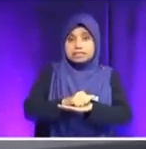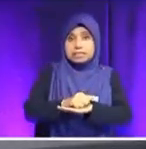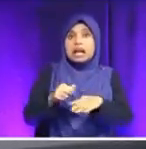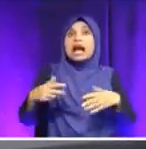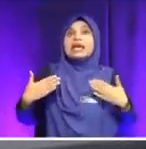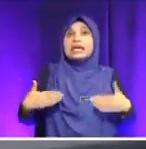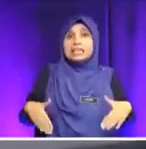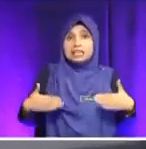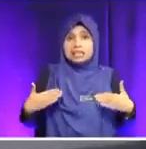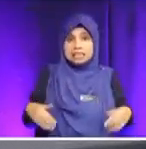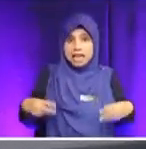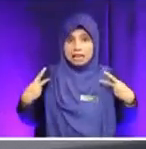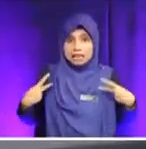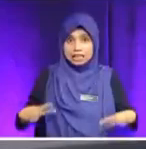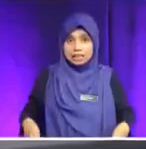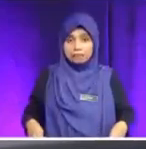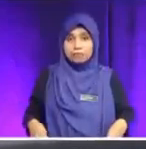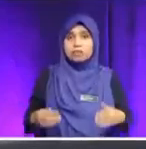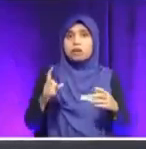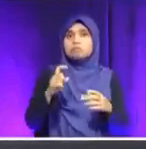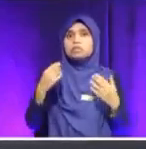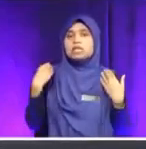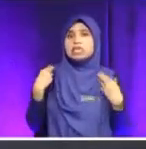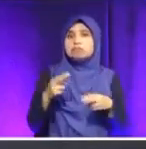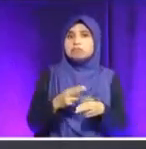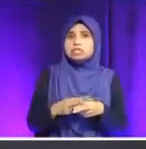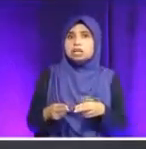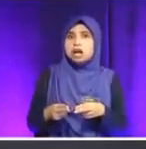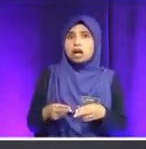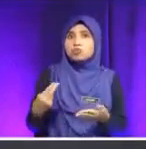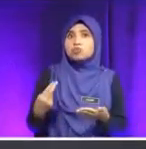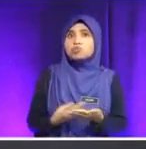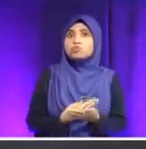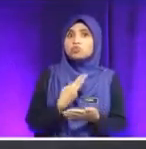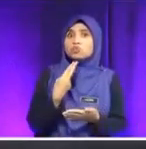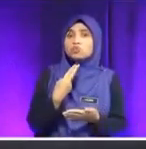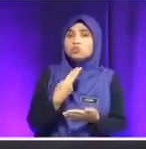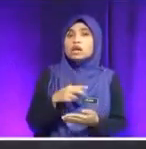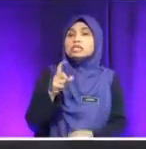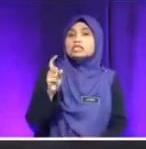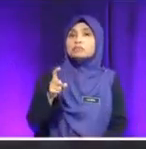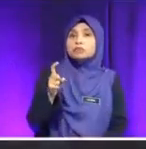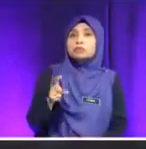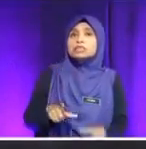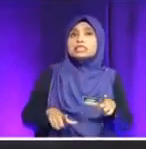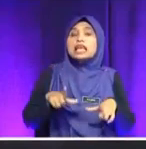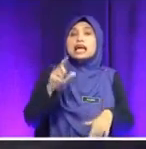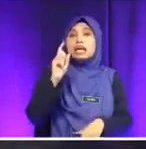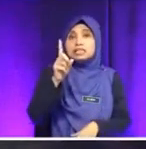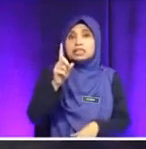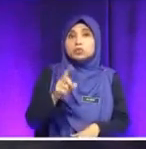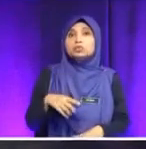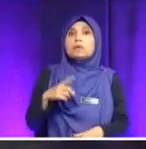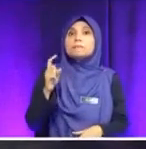dan garfu, cutlery kan? Kita ada pisau, kita ada sudu garfu. Okey, jadi sepatutnya langkah pertama tadi kita buat apa? Kita